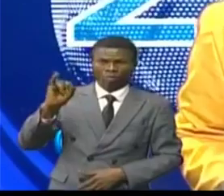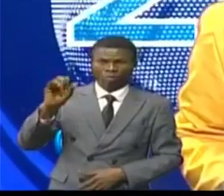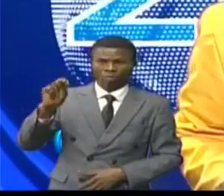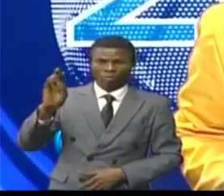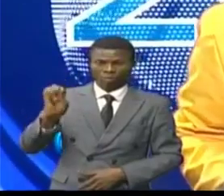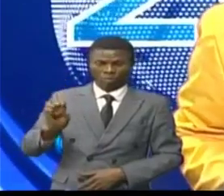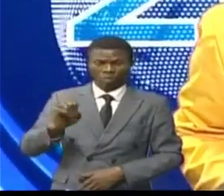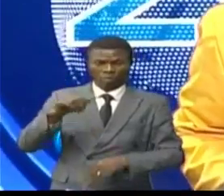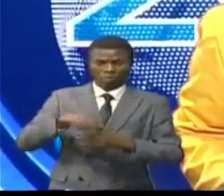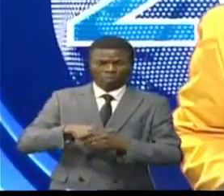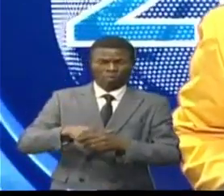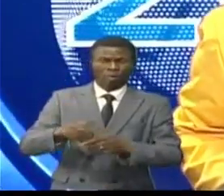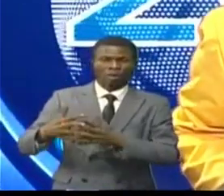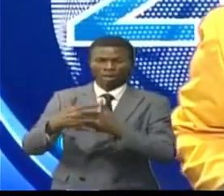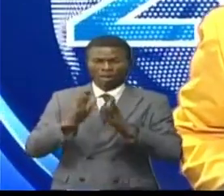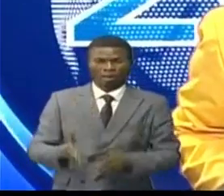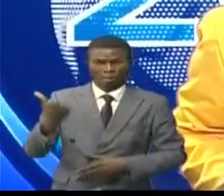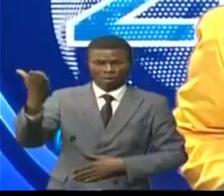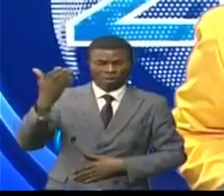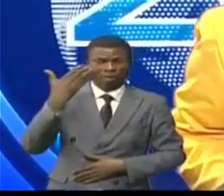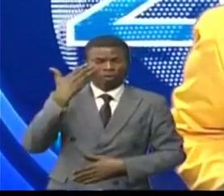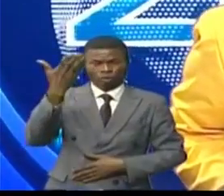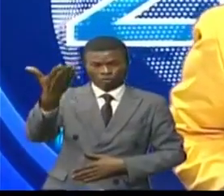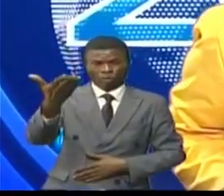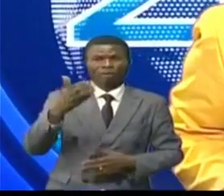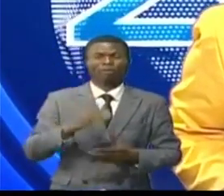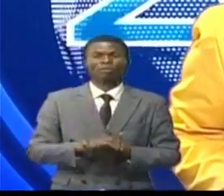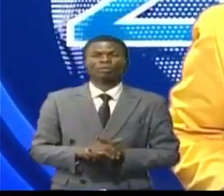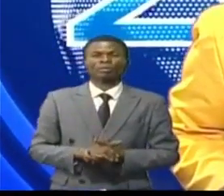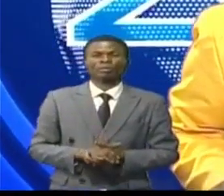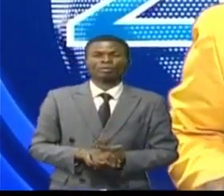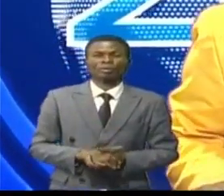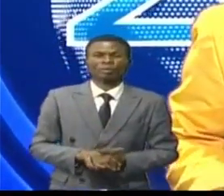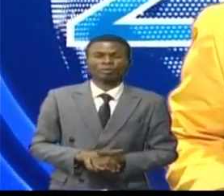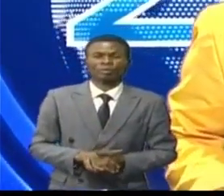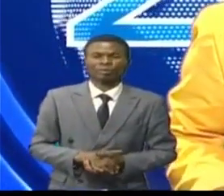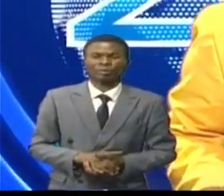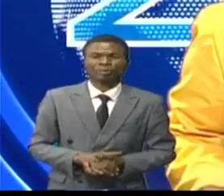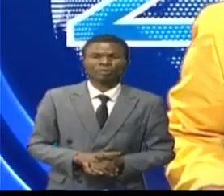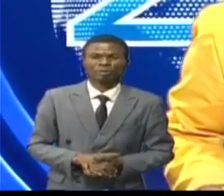des Nations Unies, Giscard Koussema, notre envoyé spécial.